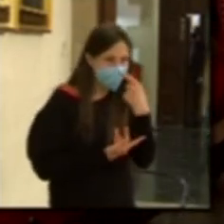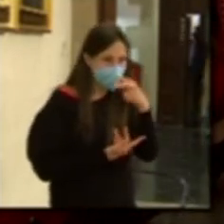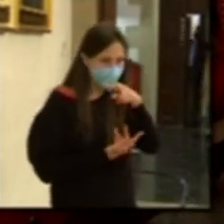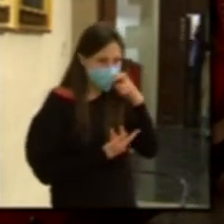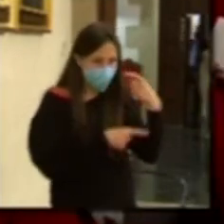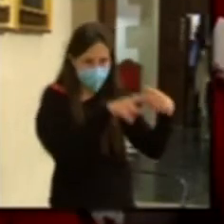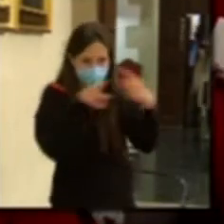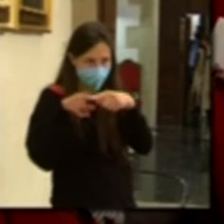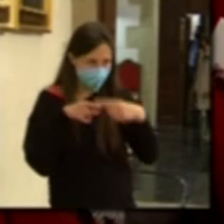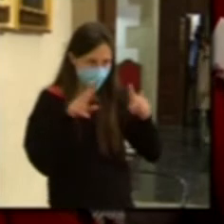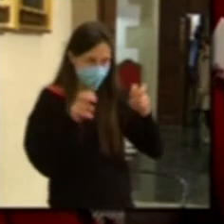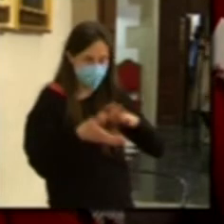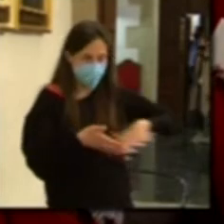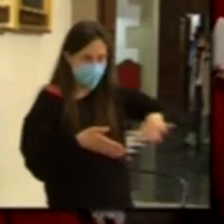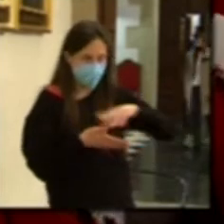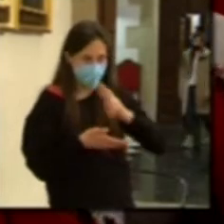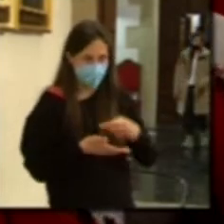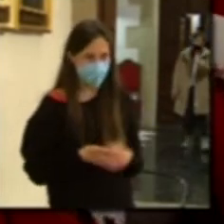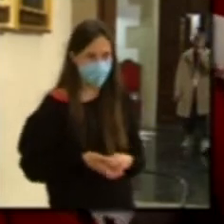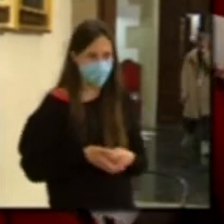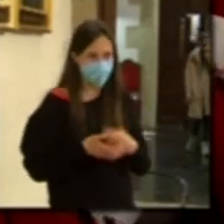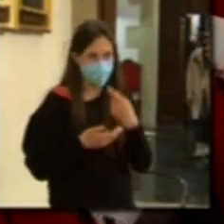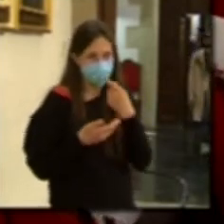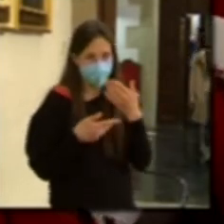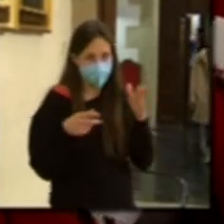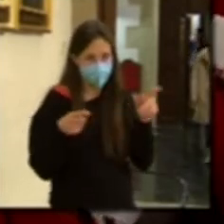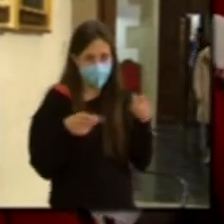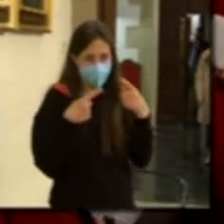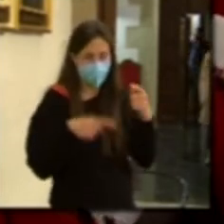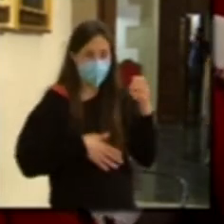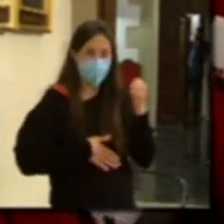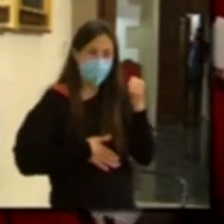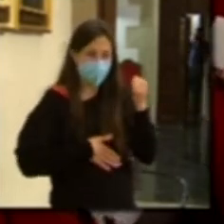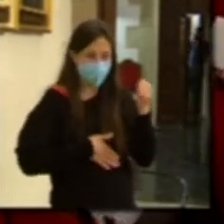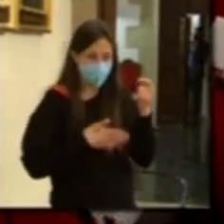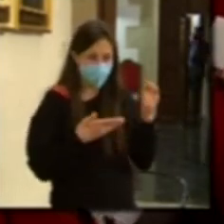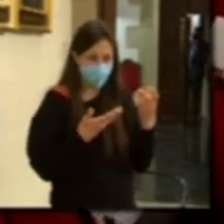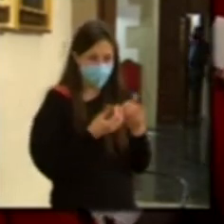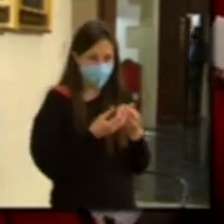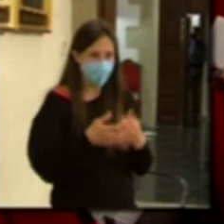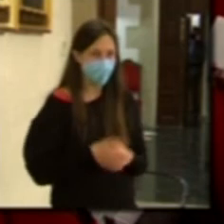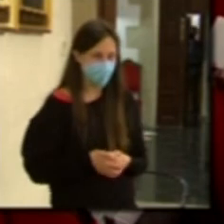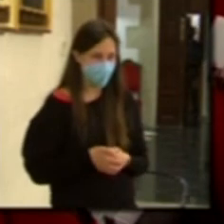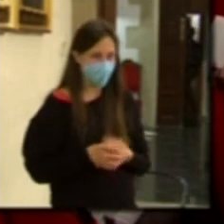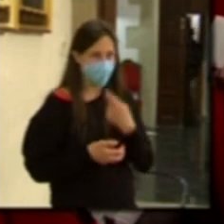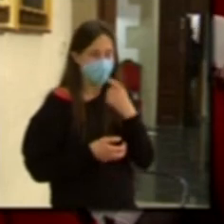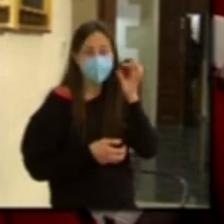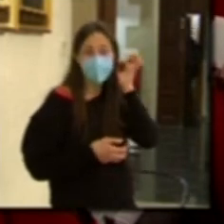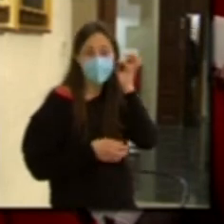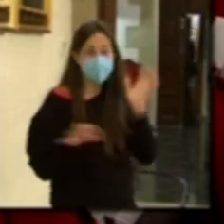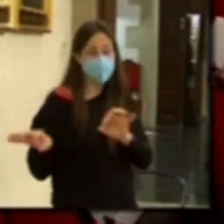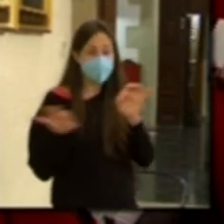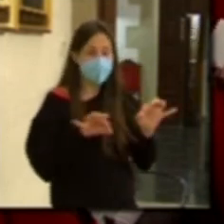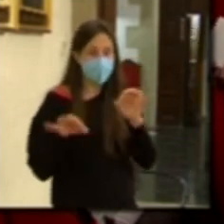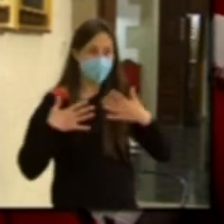vi. Ja les noies s'empolainen per anar al mercat de